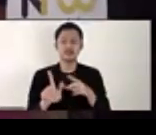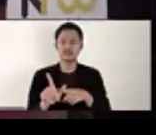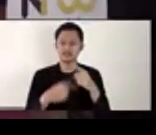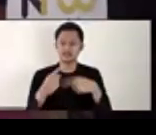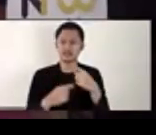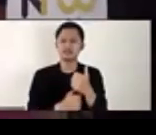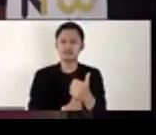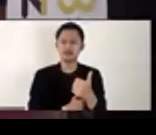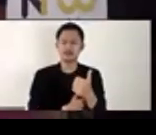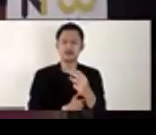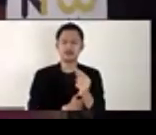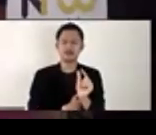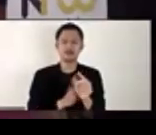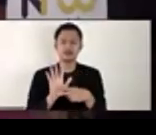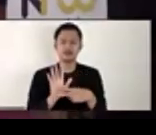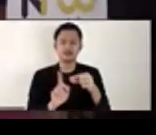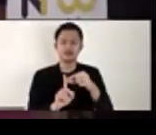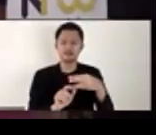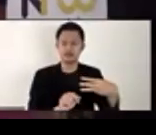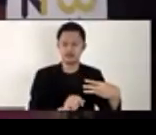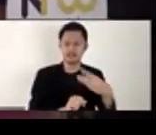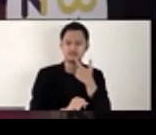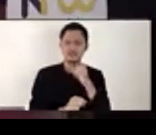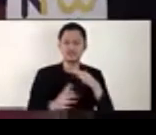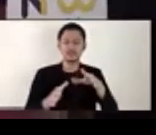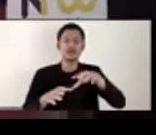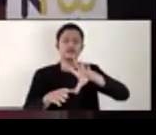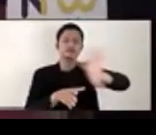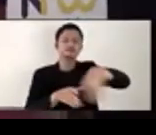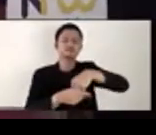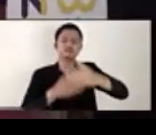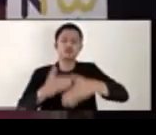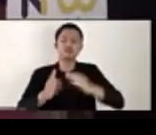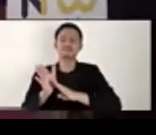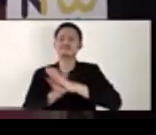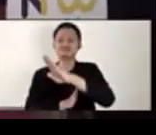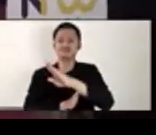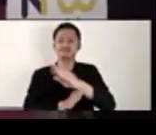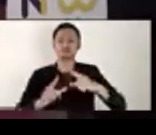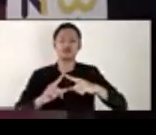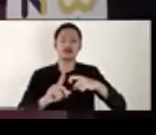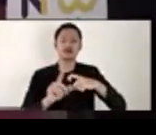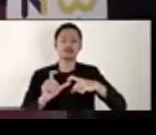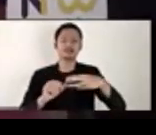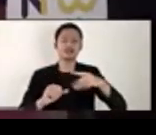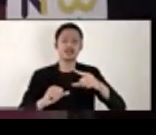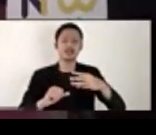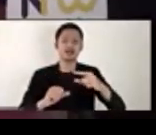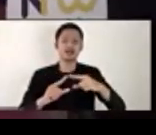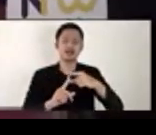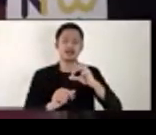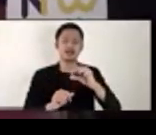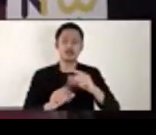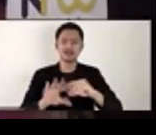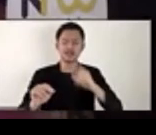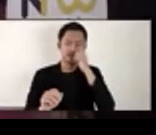sejauh mana sekarang rantai ini bisa menjadi satu akselerator untuk kerja-kerja kita begitu dan saya izinkan